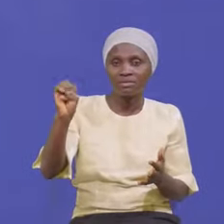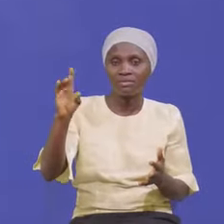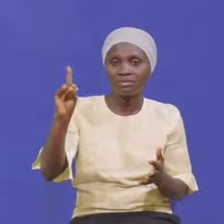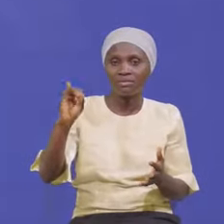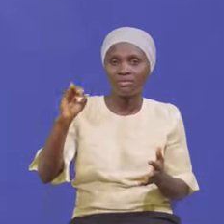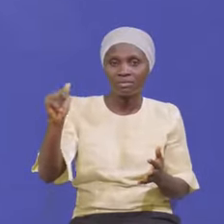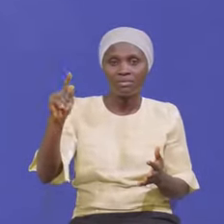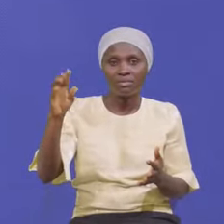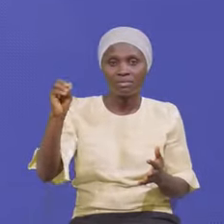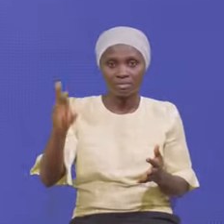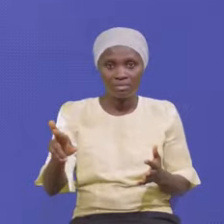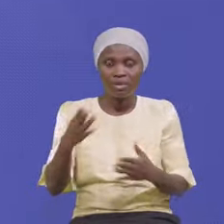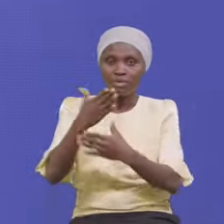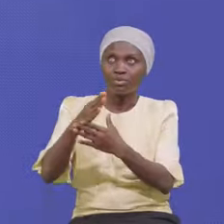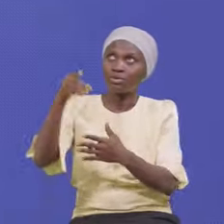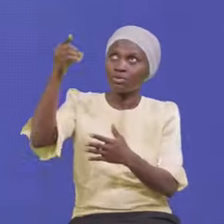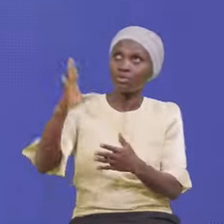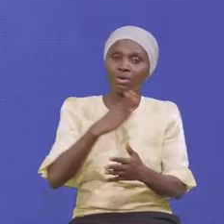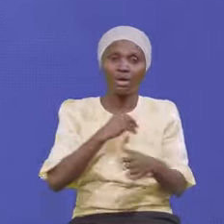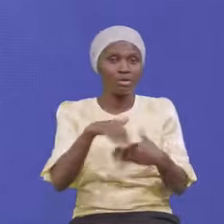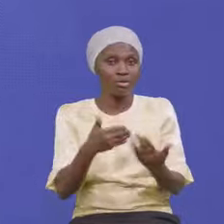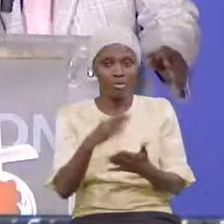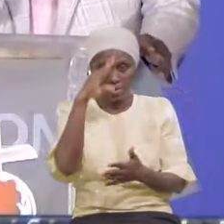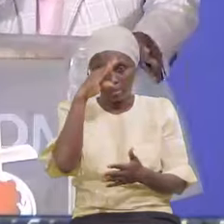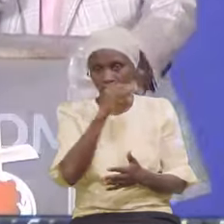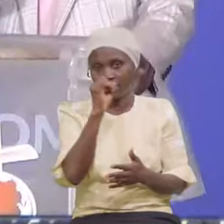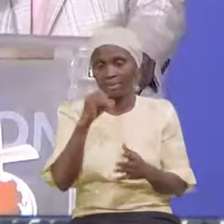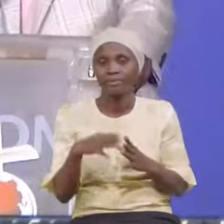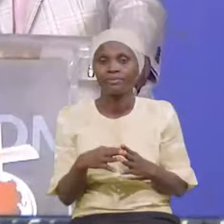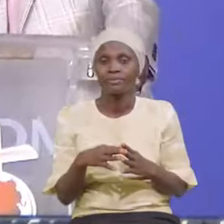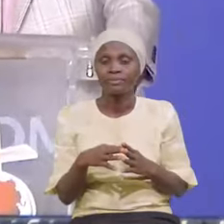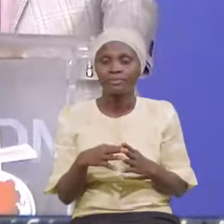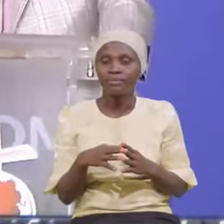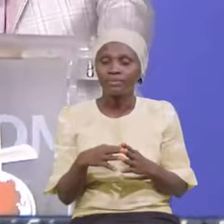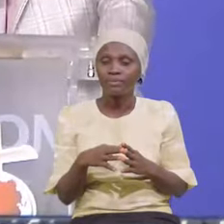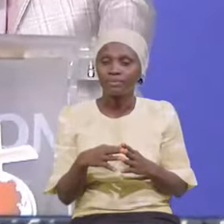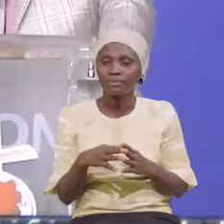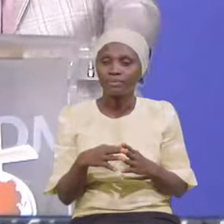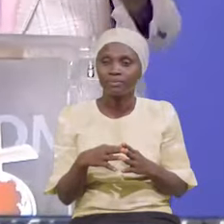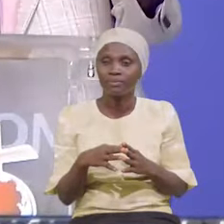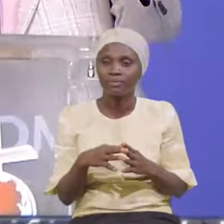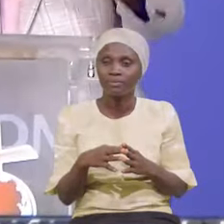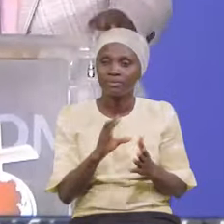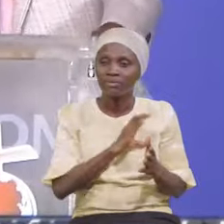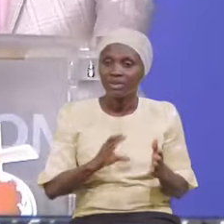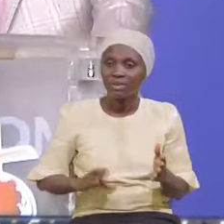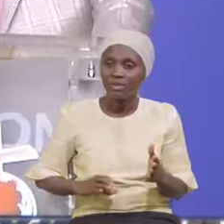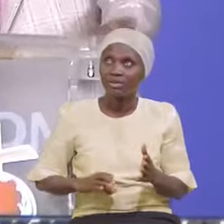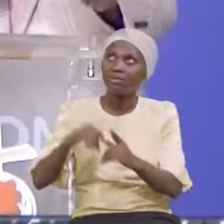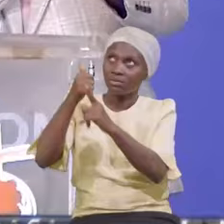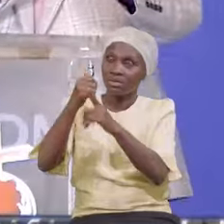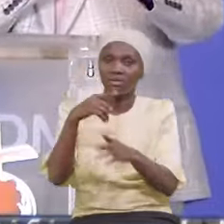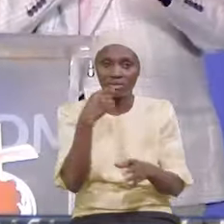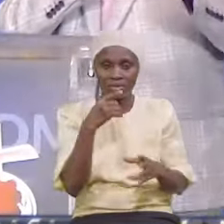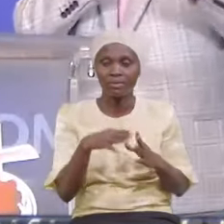God and all men. ఆయొక్క హెచ్చించబడి ఉన్న క్రీస్తు దేవునికి సర్వ మానవాళికి మధ్యవర్తి అయి ఉన్నాడు. Christ himself said.